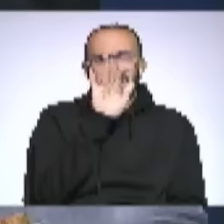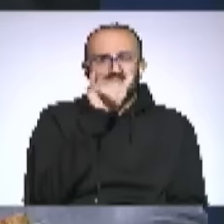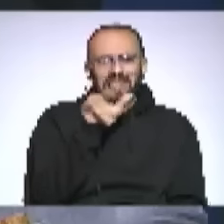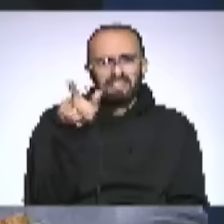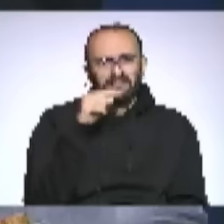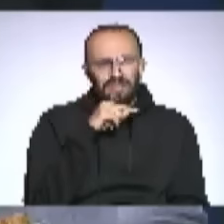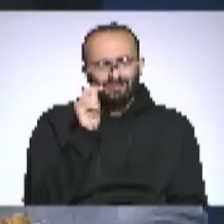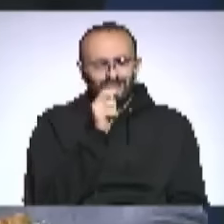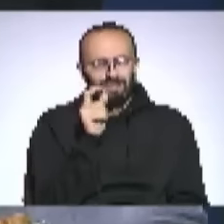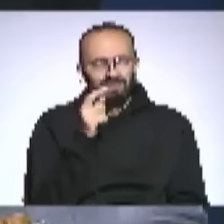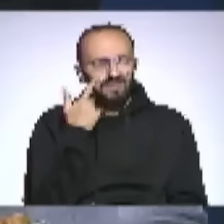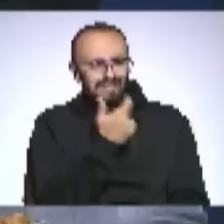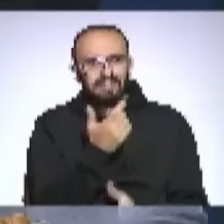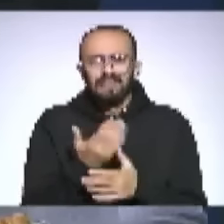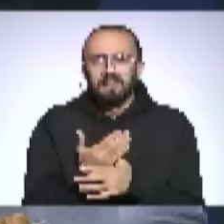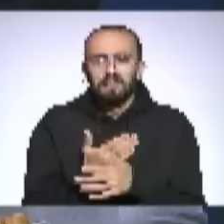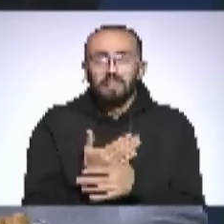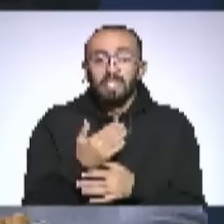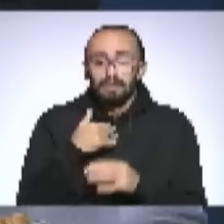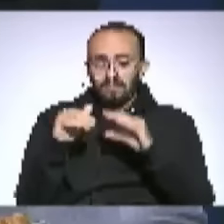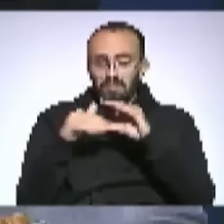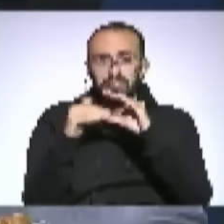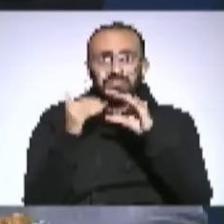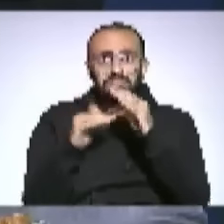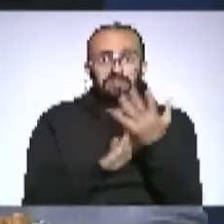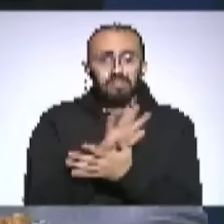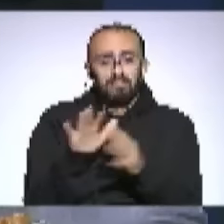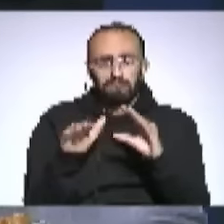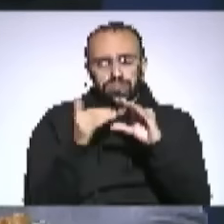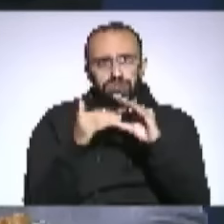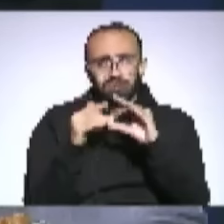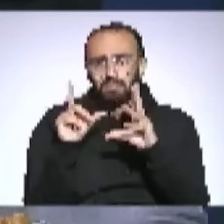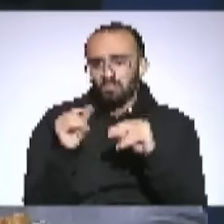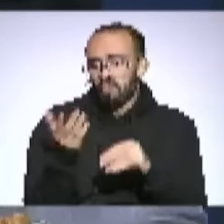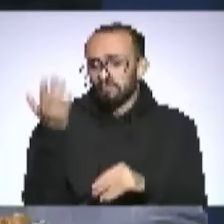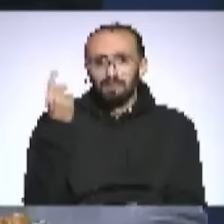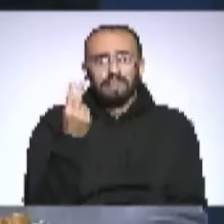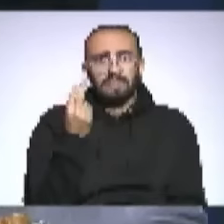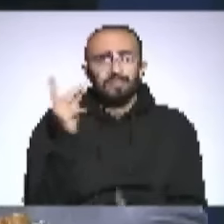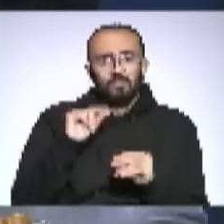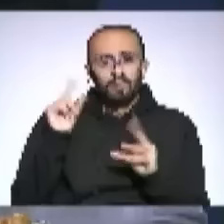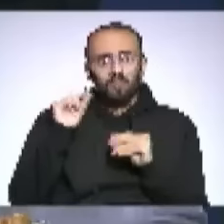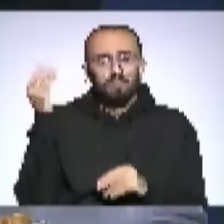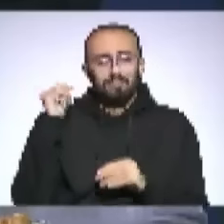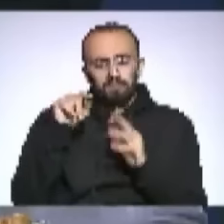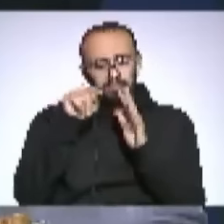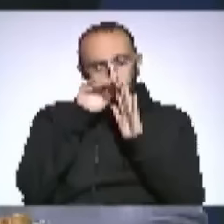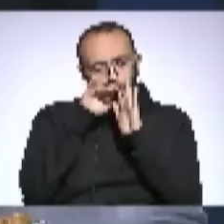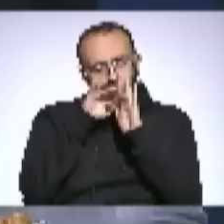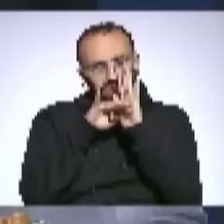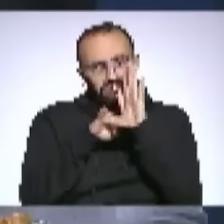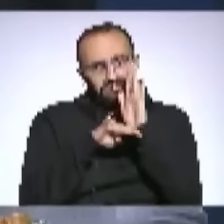ليه هم مديني مجموعه مشاكل من الاسبوع قبل الماضي بتسلسل